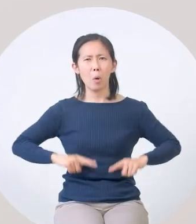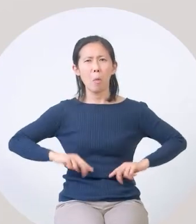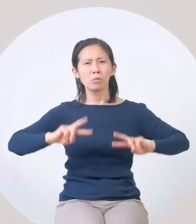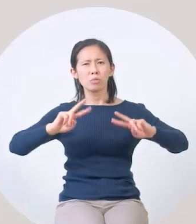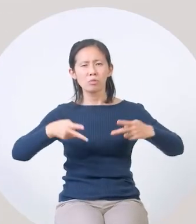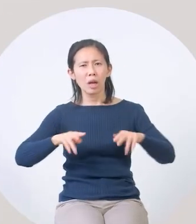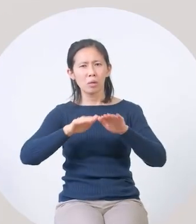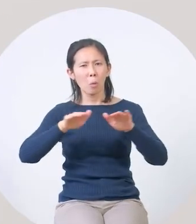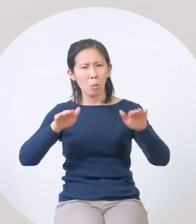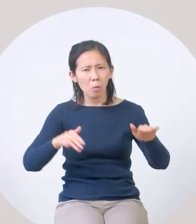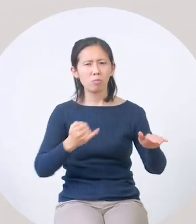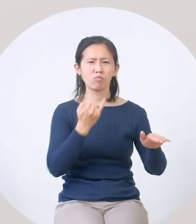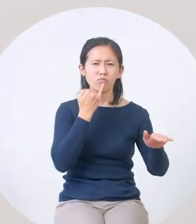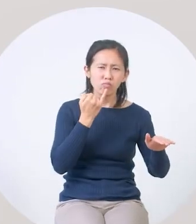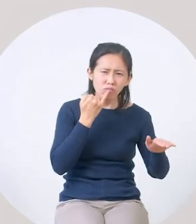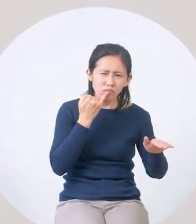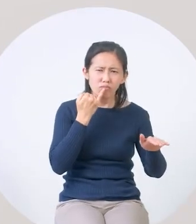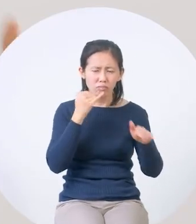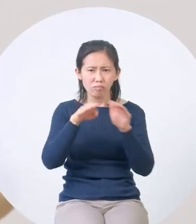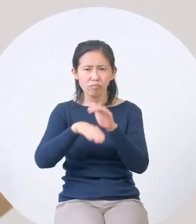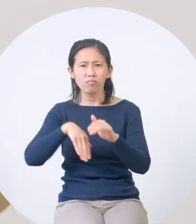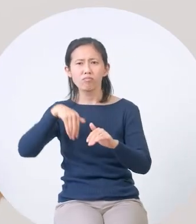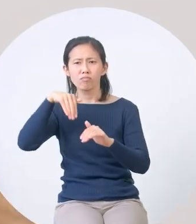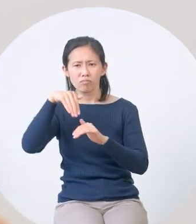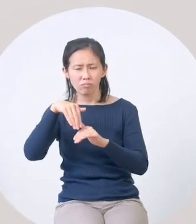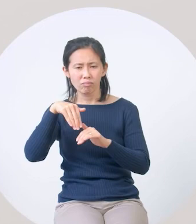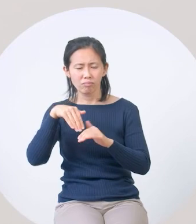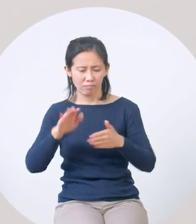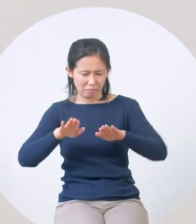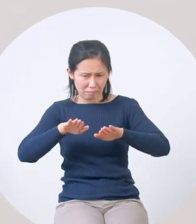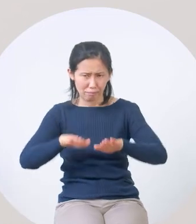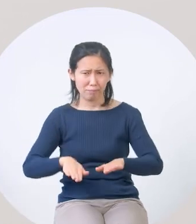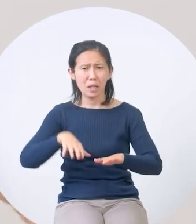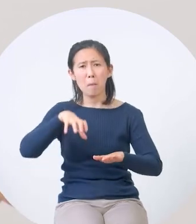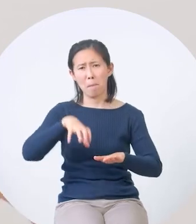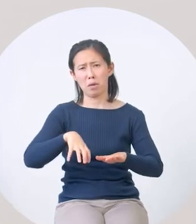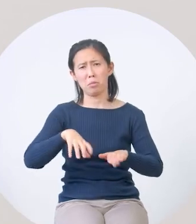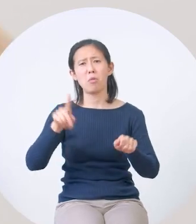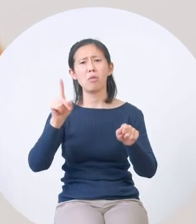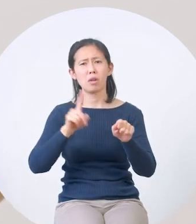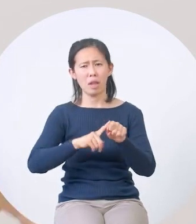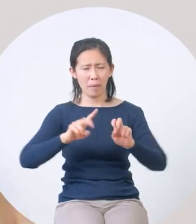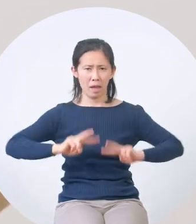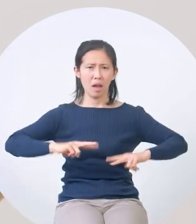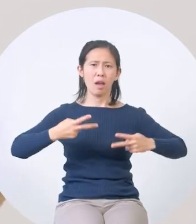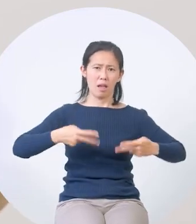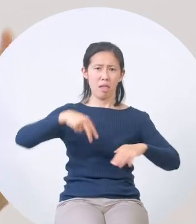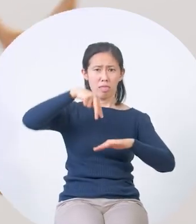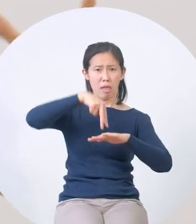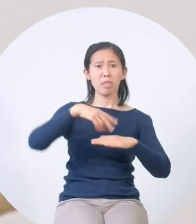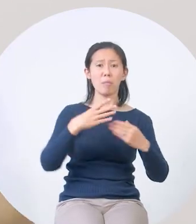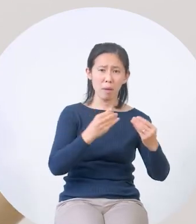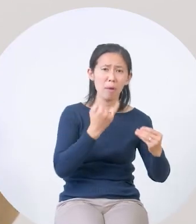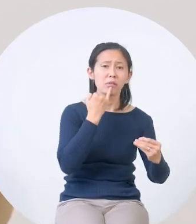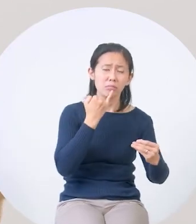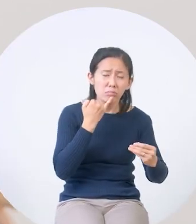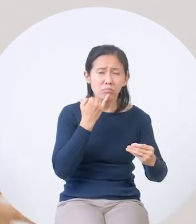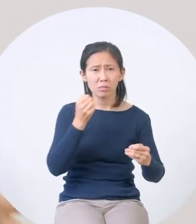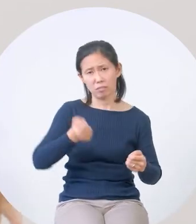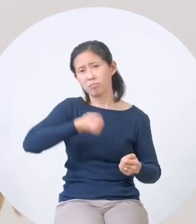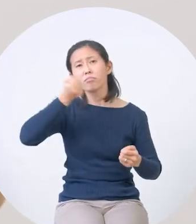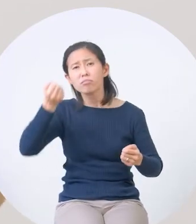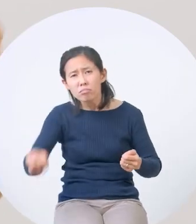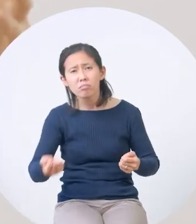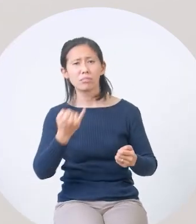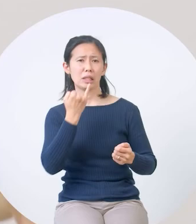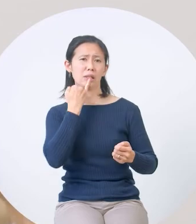子もそこで靴を脱いでいただいて、低い位置のベッドなのでそこでおむつ替え、立ったままでそこにも荷物